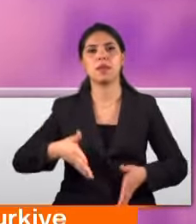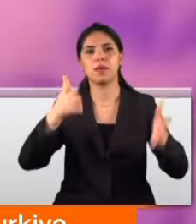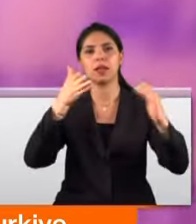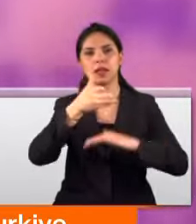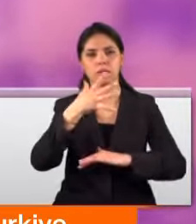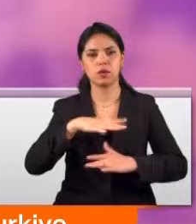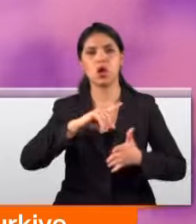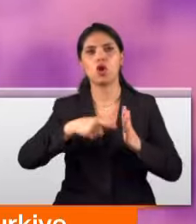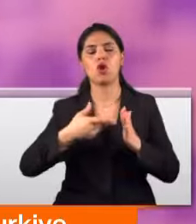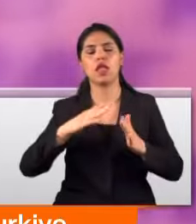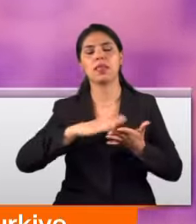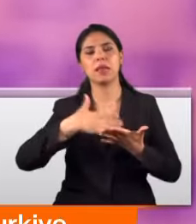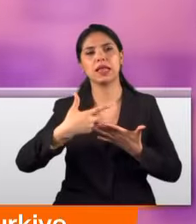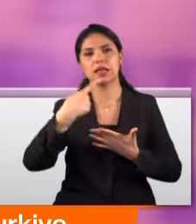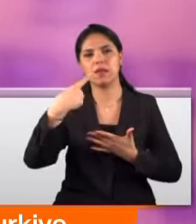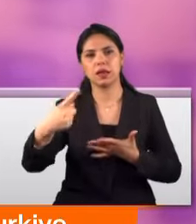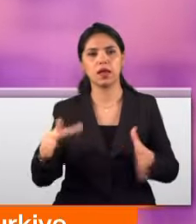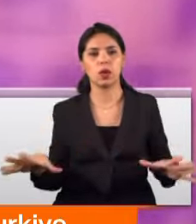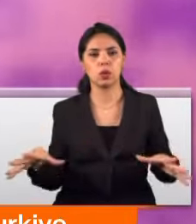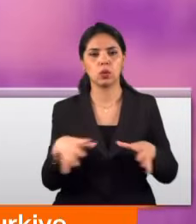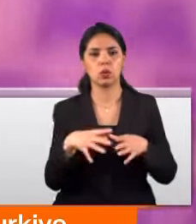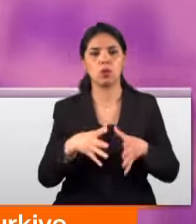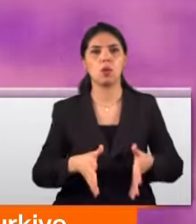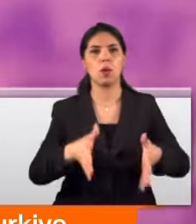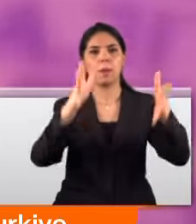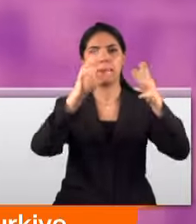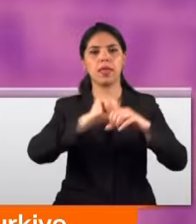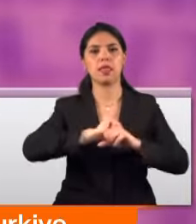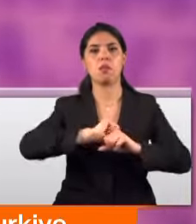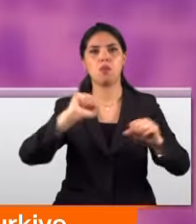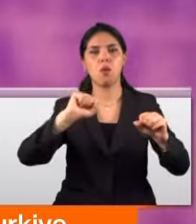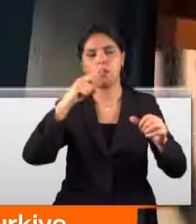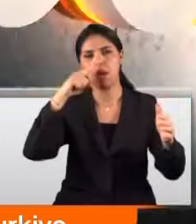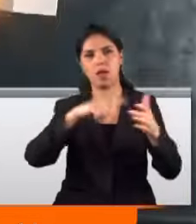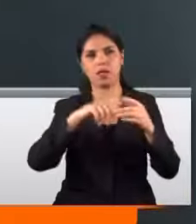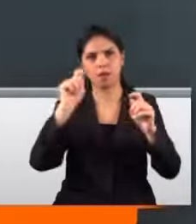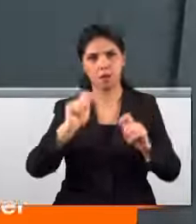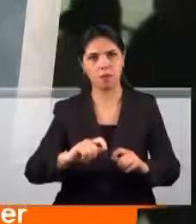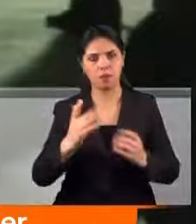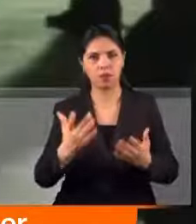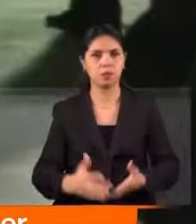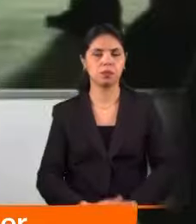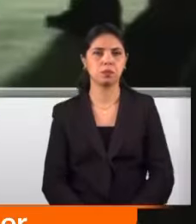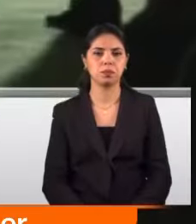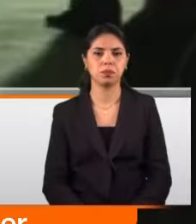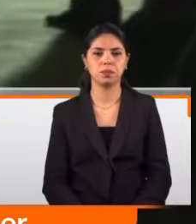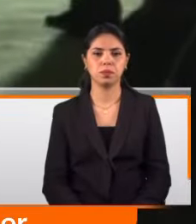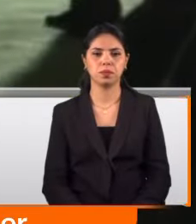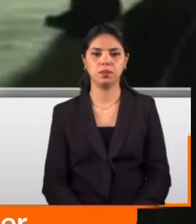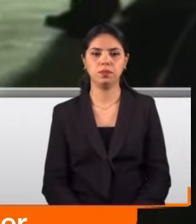Yönetimi istifaya çağıran grup binayı molotof kokteyli ve işaret fişekleriyle hedef aldı.